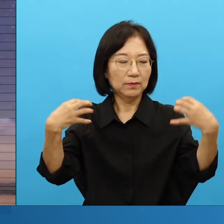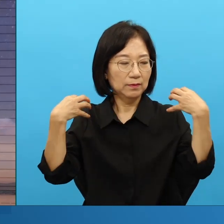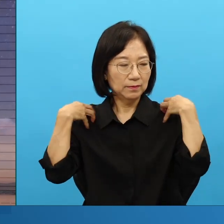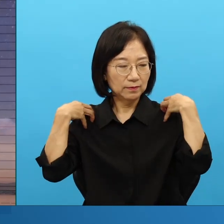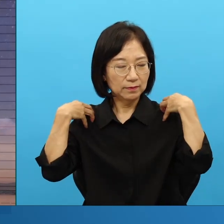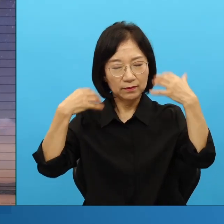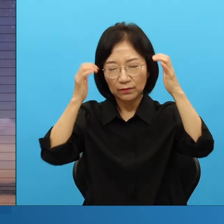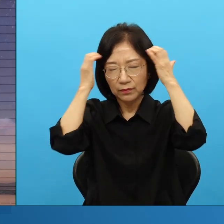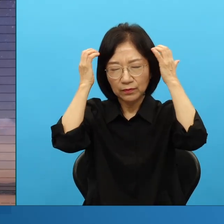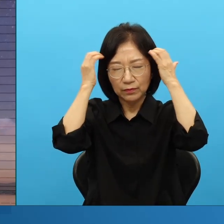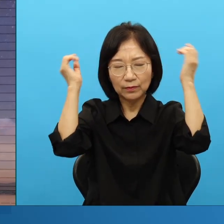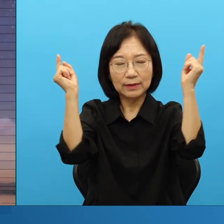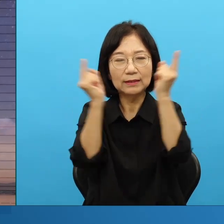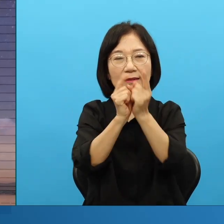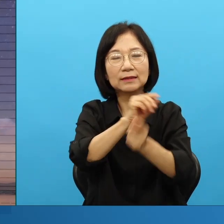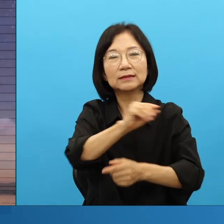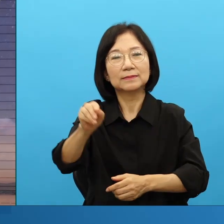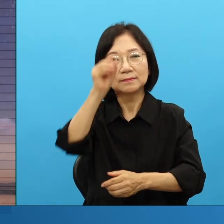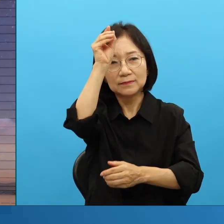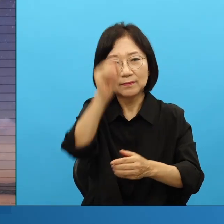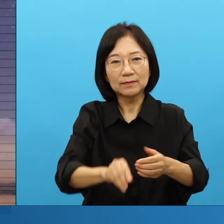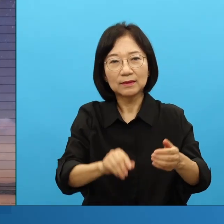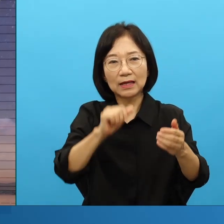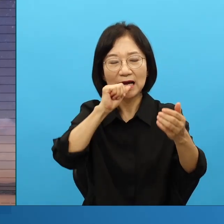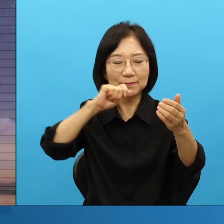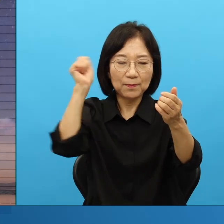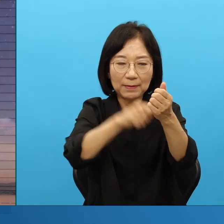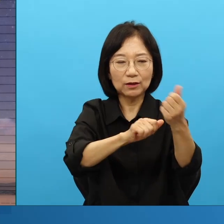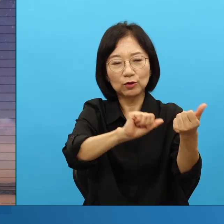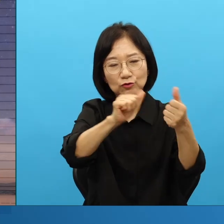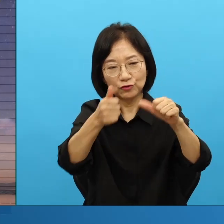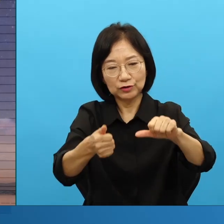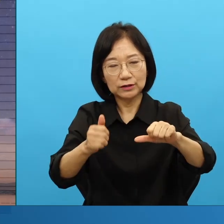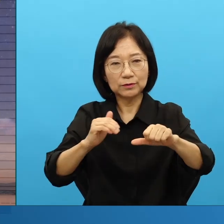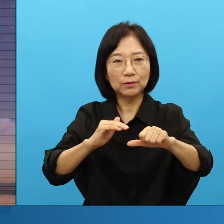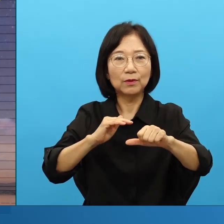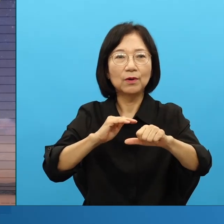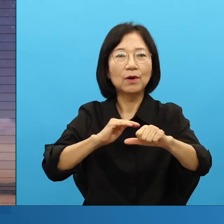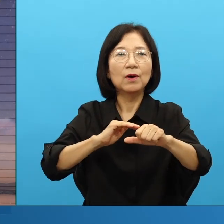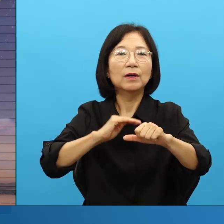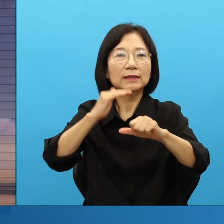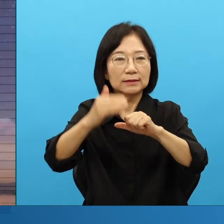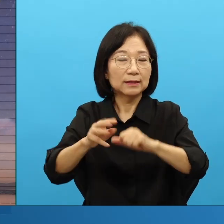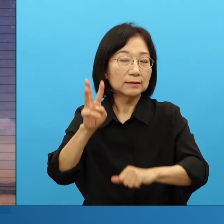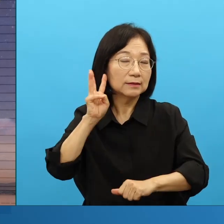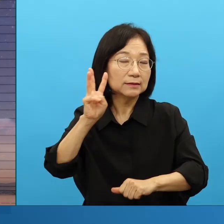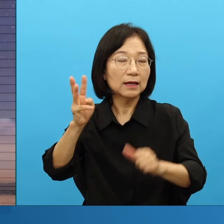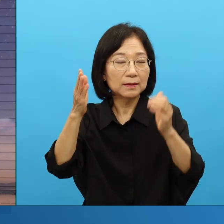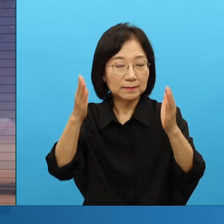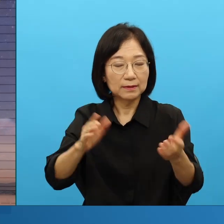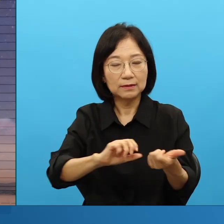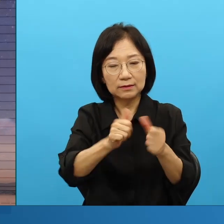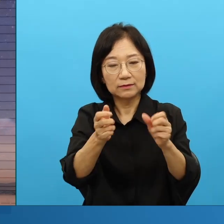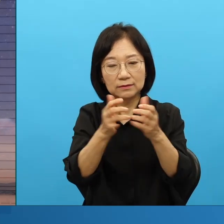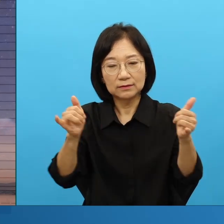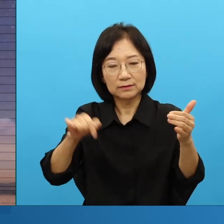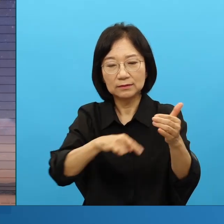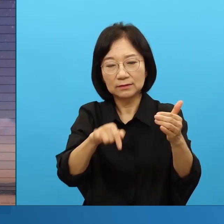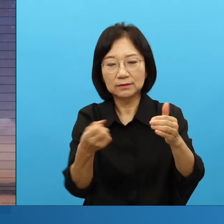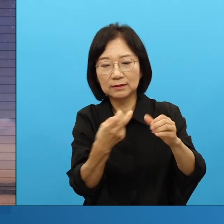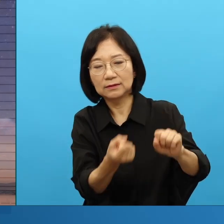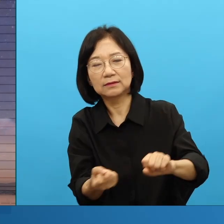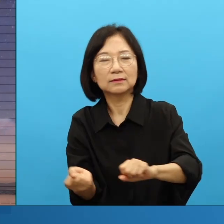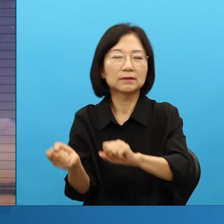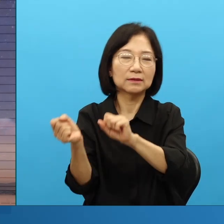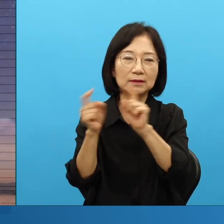나시고 본디오 빌라도의 죽은 사 십자가에 못 박혀 죽으시고 장사한 지 사흘 만에